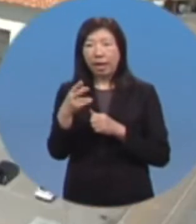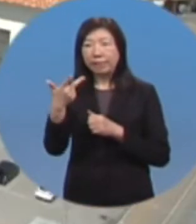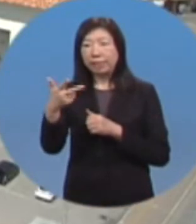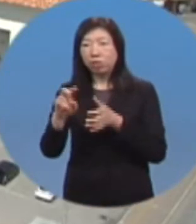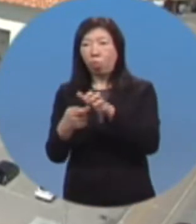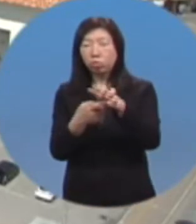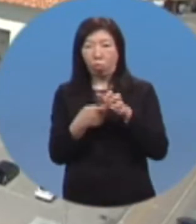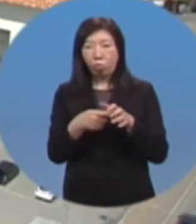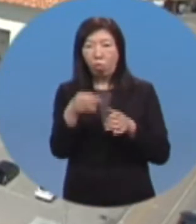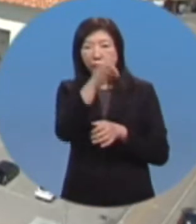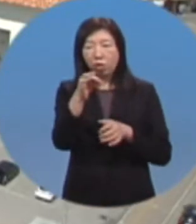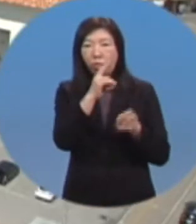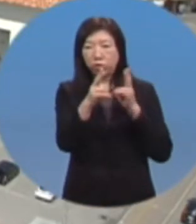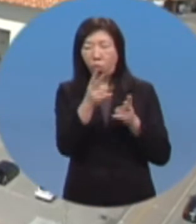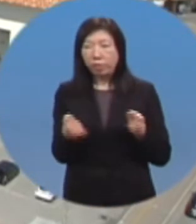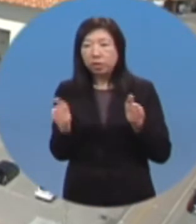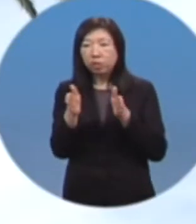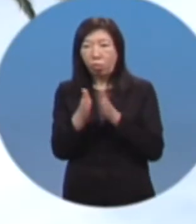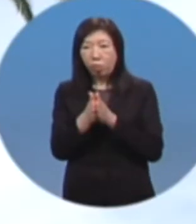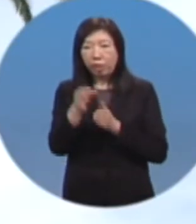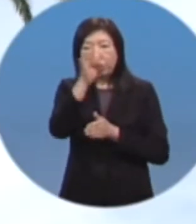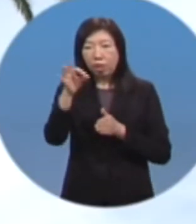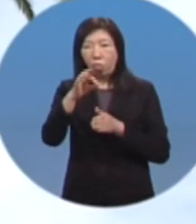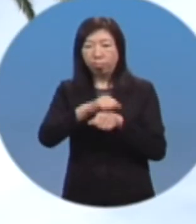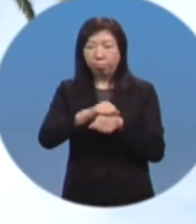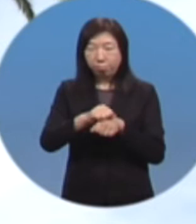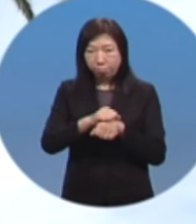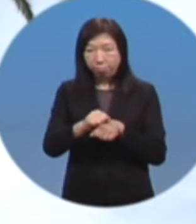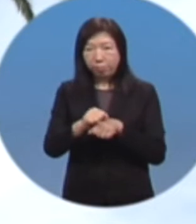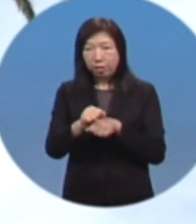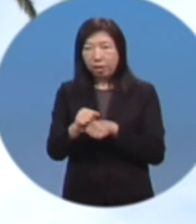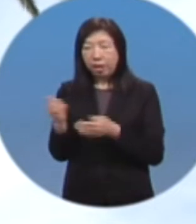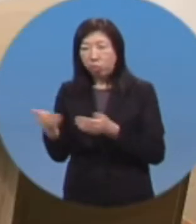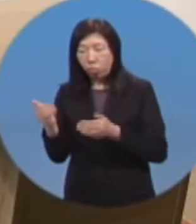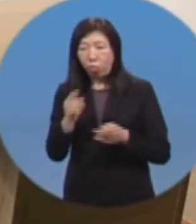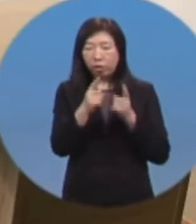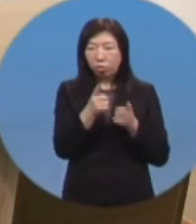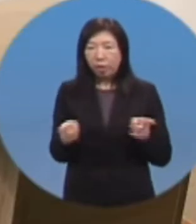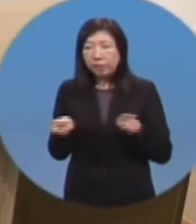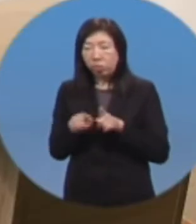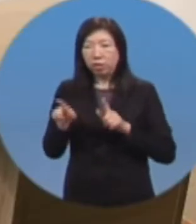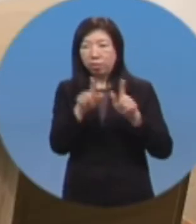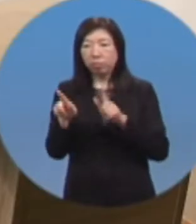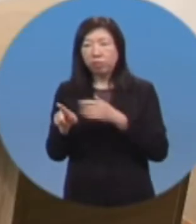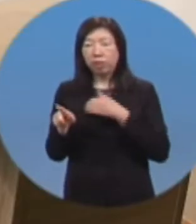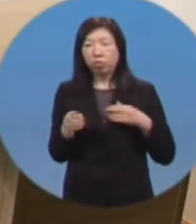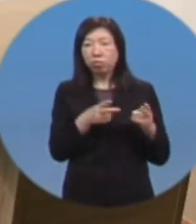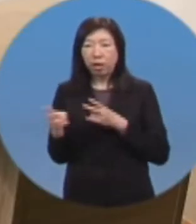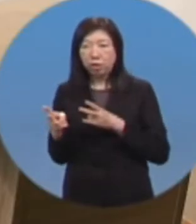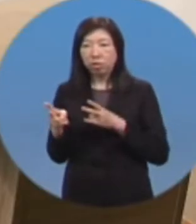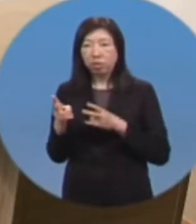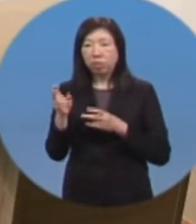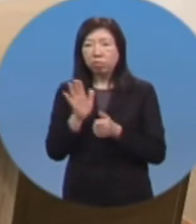や観光事業者等が行う観光資源の磨き上げや、ワーケーションの受け入れ環境の整備に対する助成を